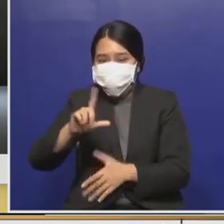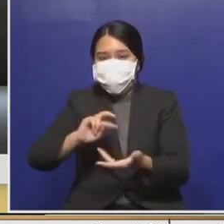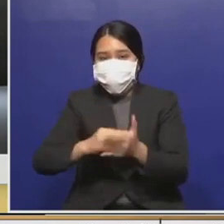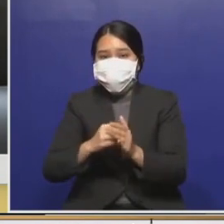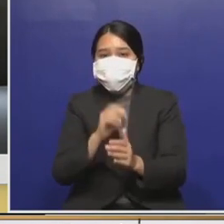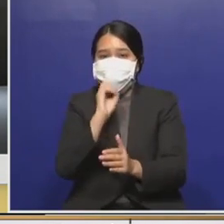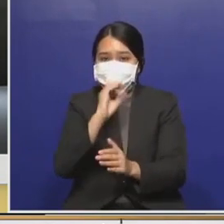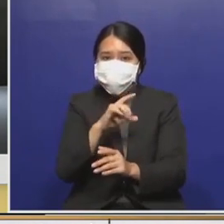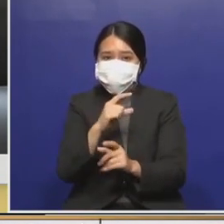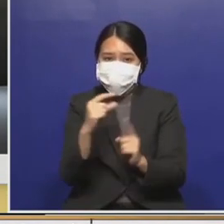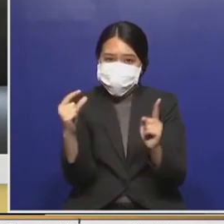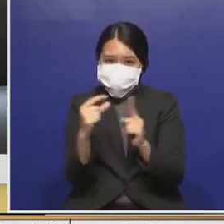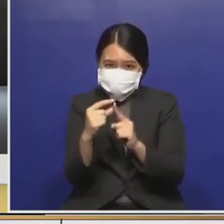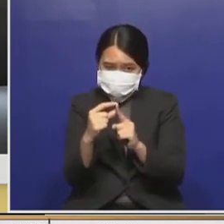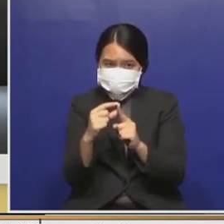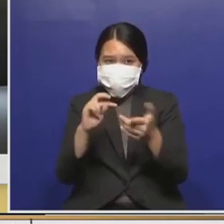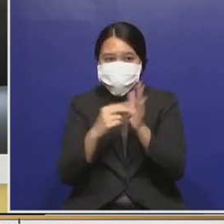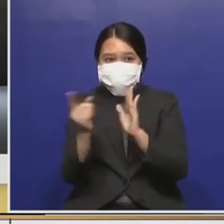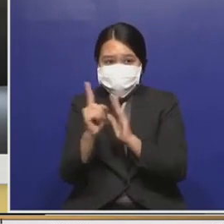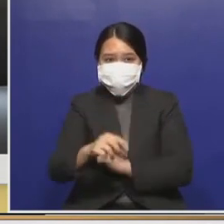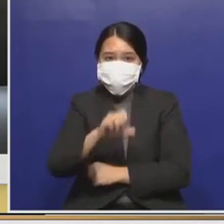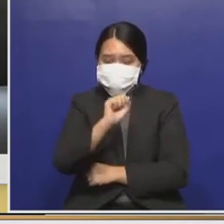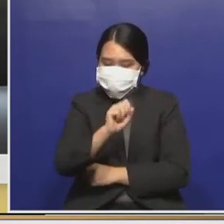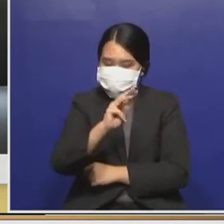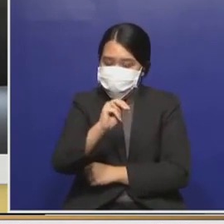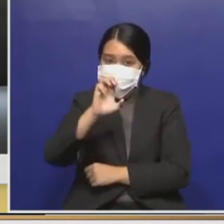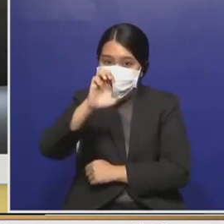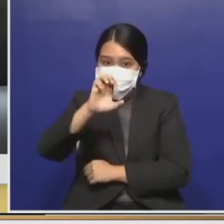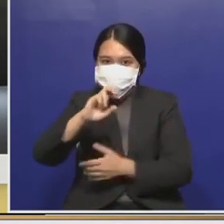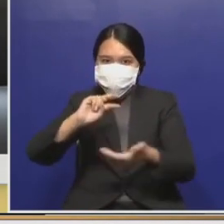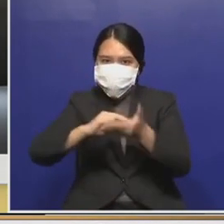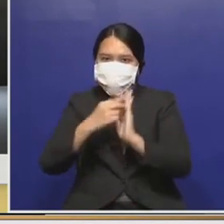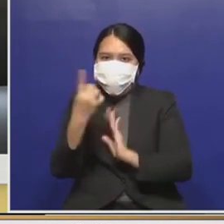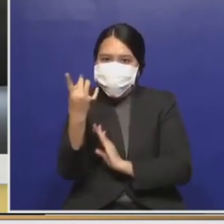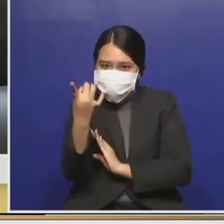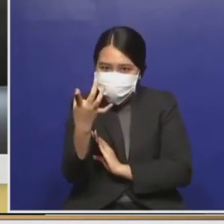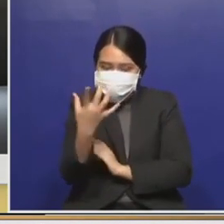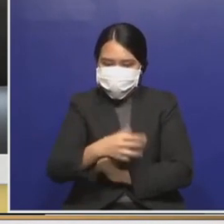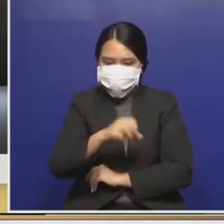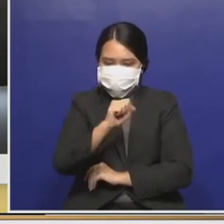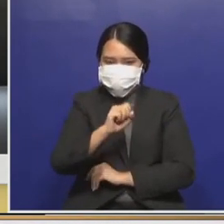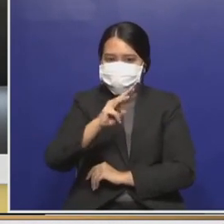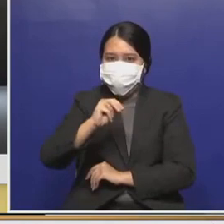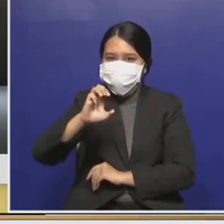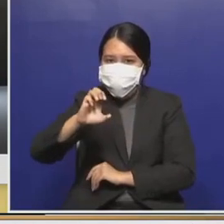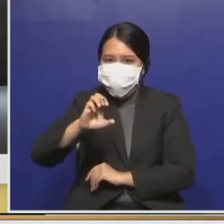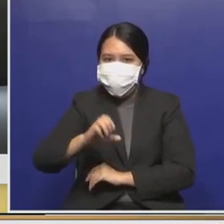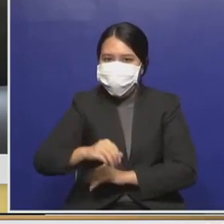ส่ว่าSME คืออะไรคุสมบิของ SME ประมาณไหน